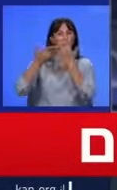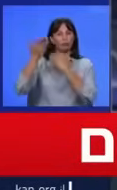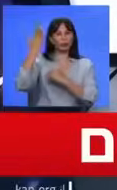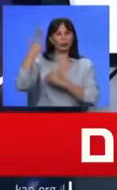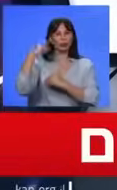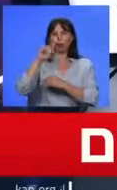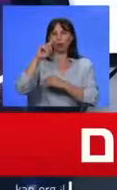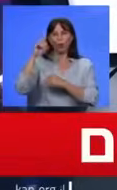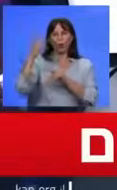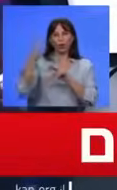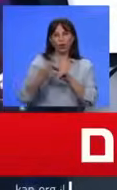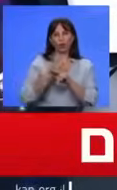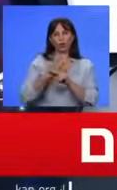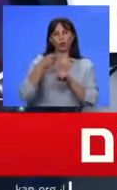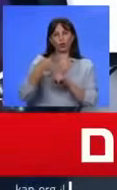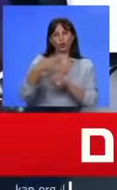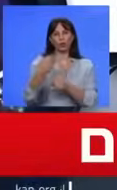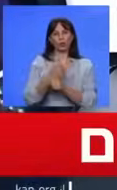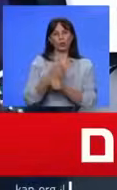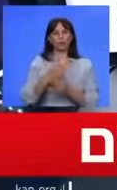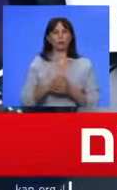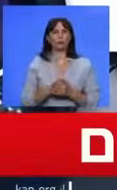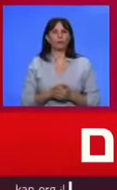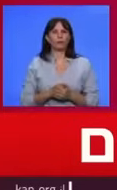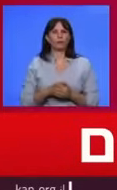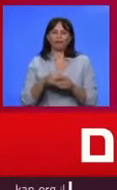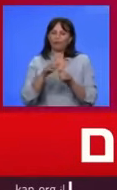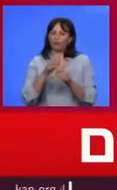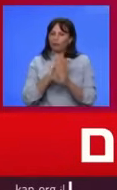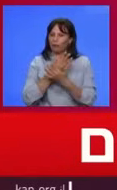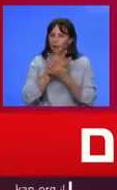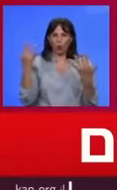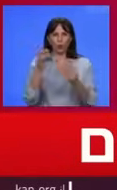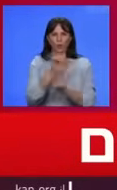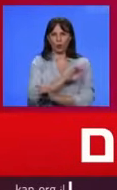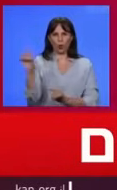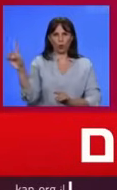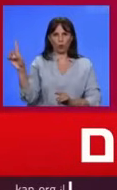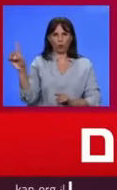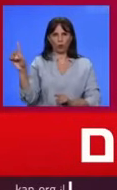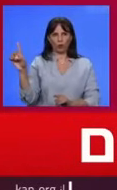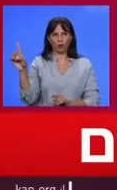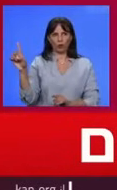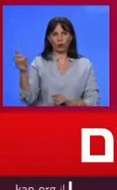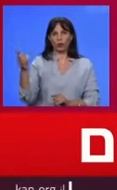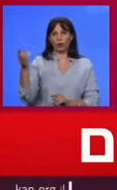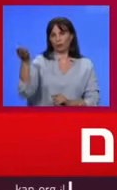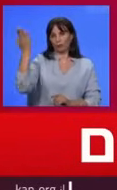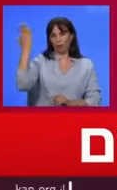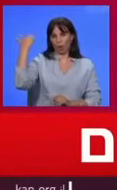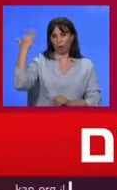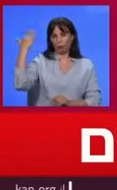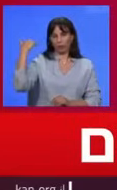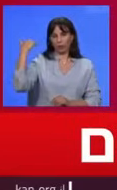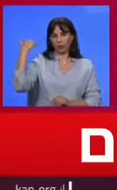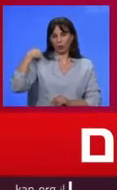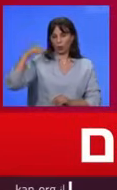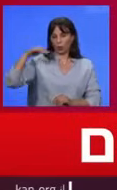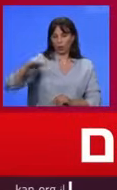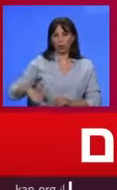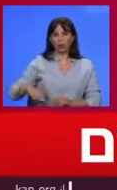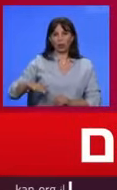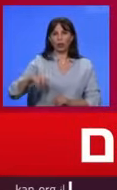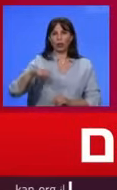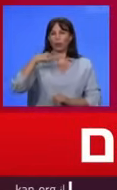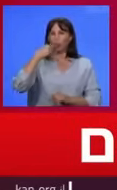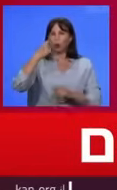כשהוא עשה את המקרה הזה? חד משמעית לא. כשהיינו ילדים, איך אומרים, דקלמנו את להקת